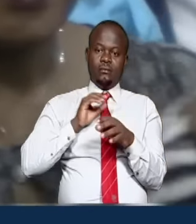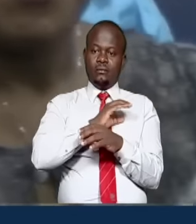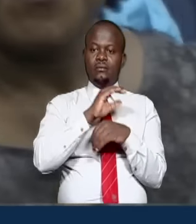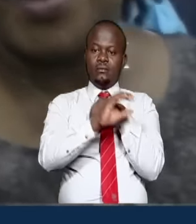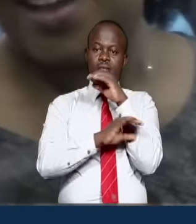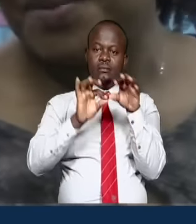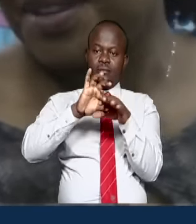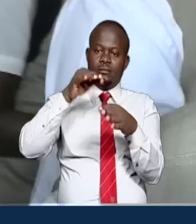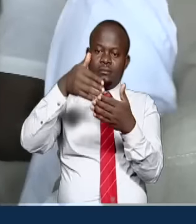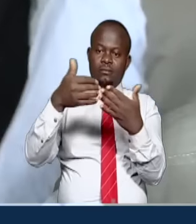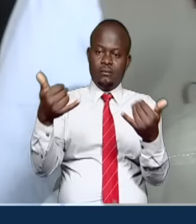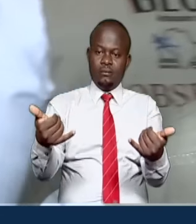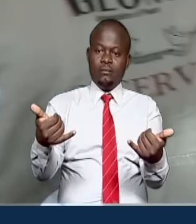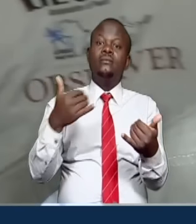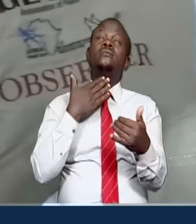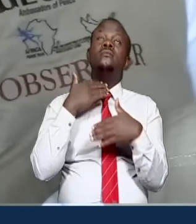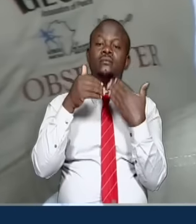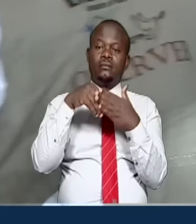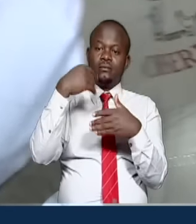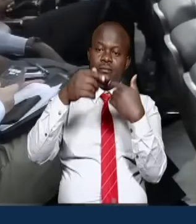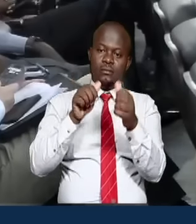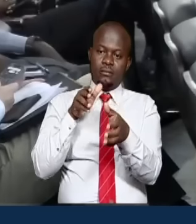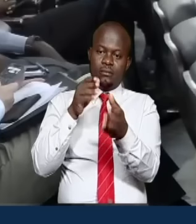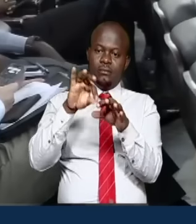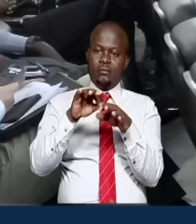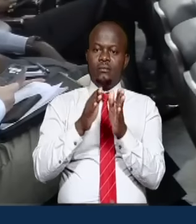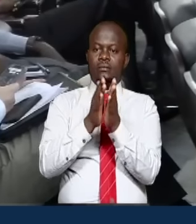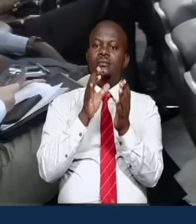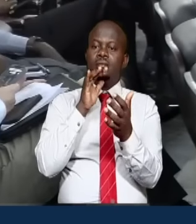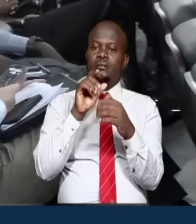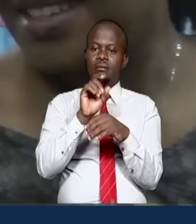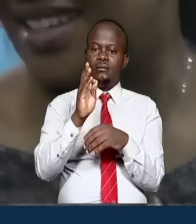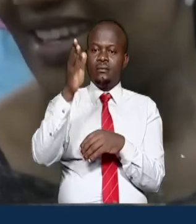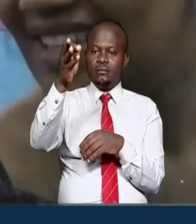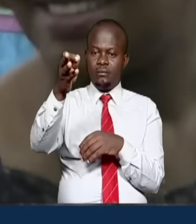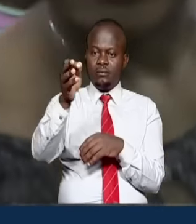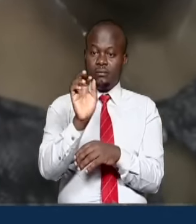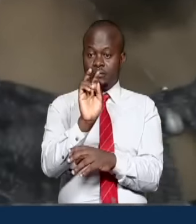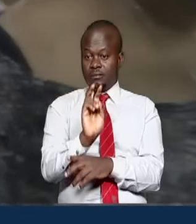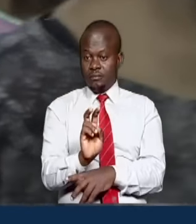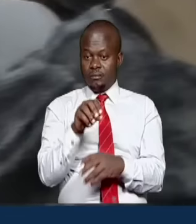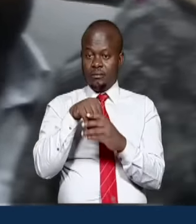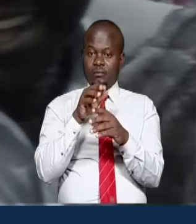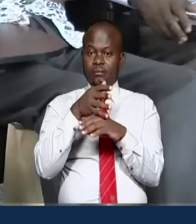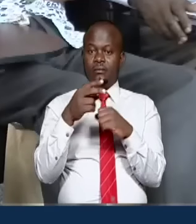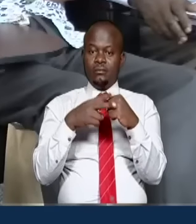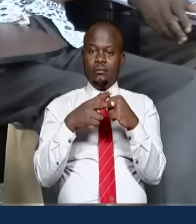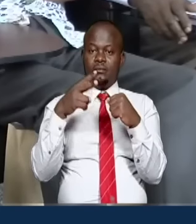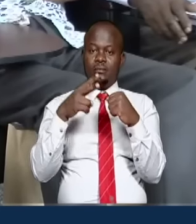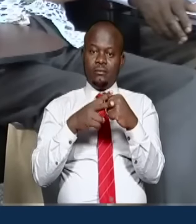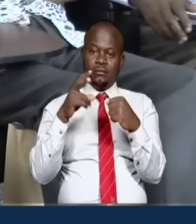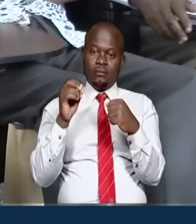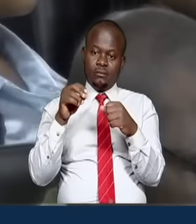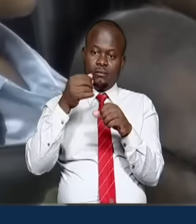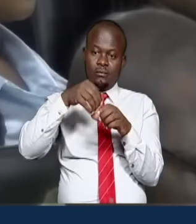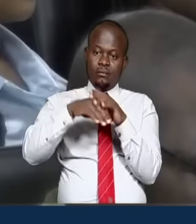y'Amatora kugeza ubu. Zirifuza kuzakurikirana amatora rusange ategerejwe mu cyumweru gitaha. Izi ndorerezi harimo zirenga 770